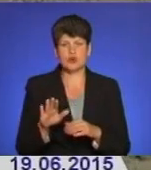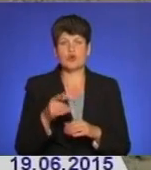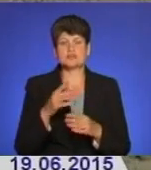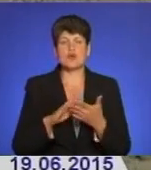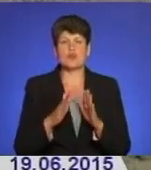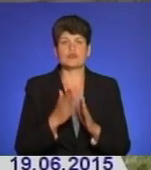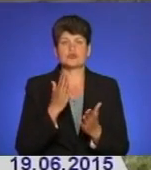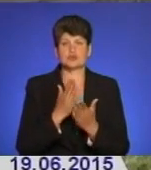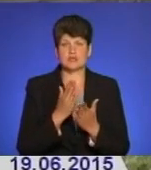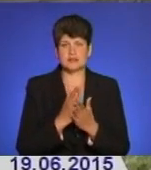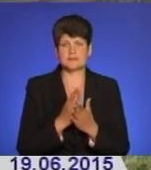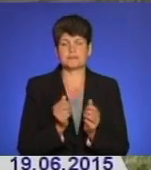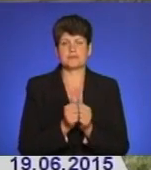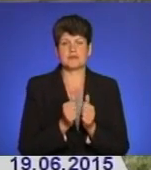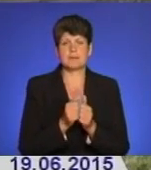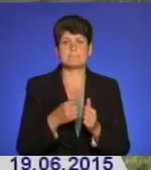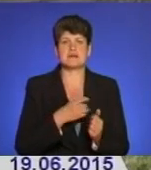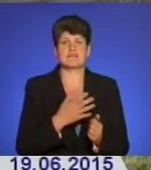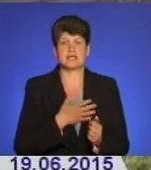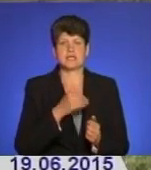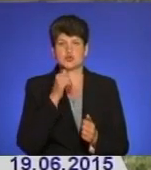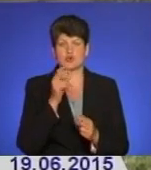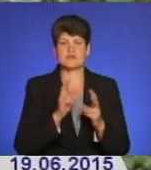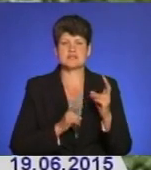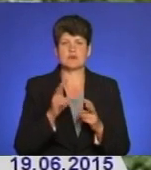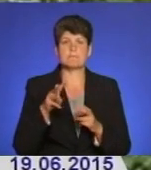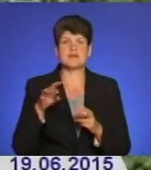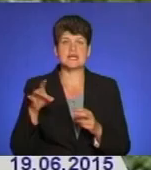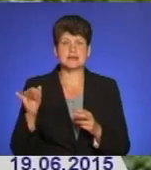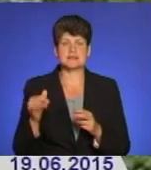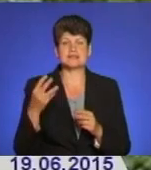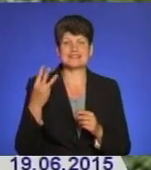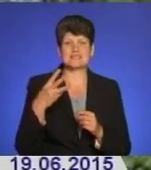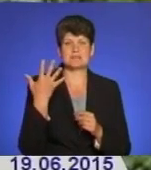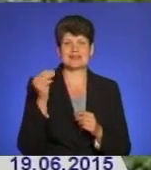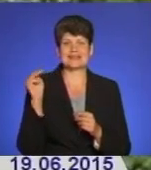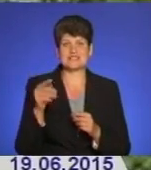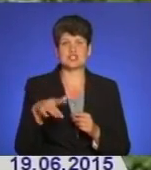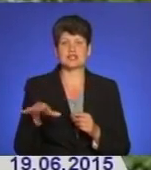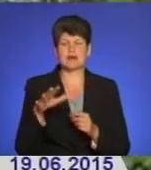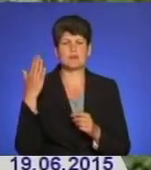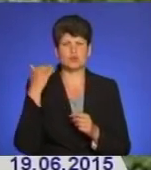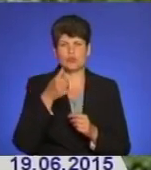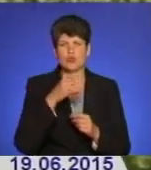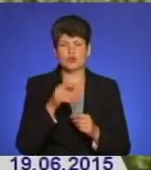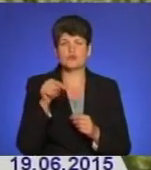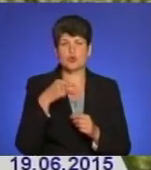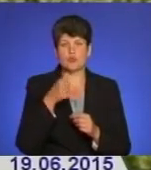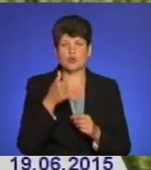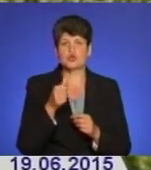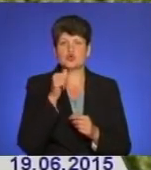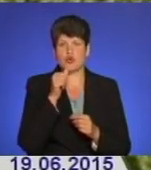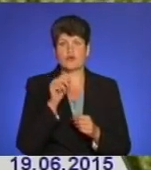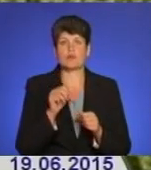що склались навколо приватних цукрових заводів «Мрії», із 35 тисяч гектарів в минулому році, цього року цукровим